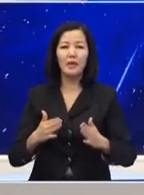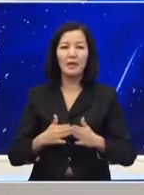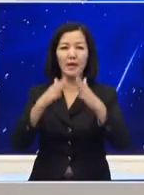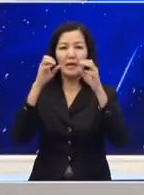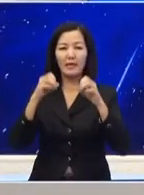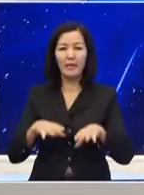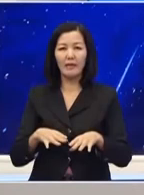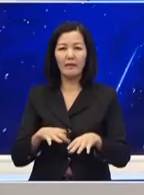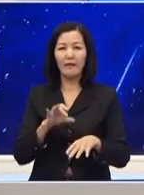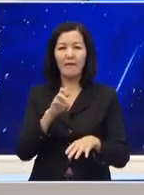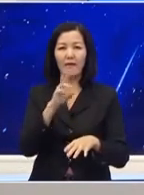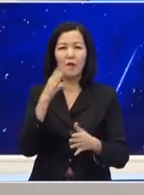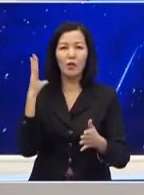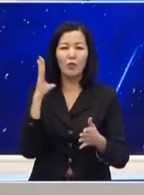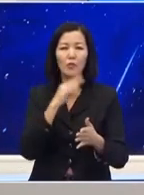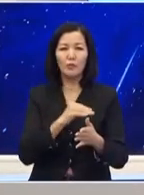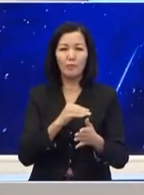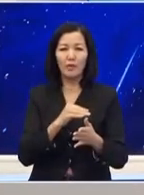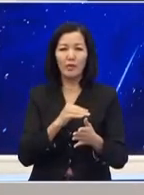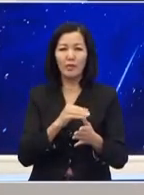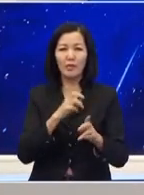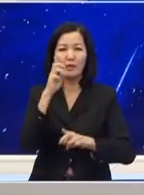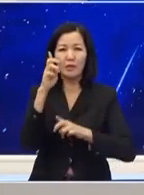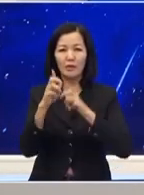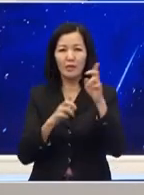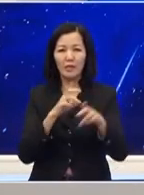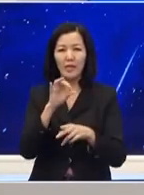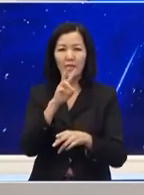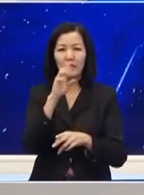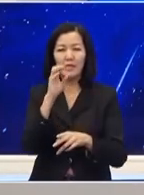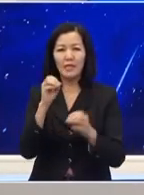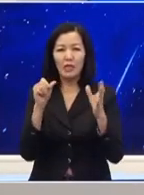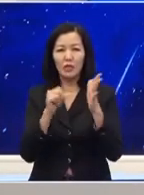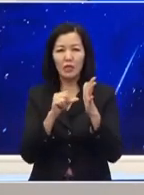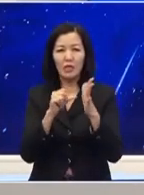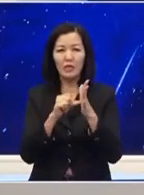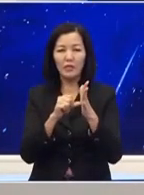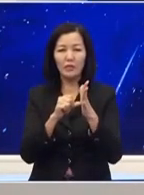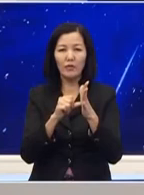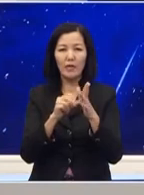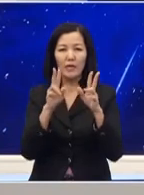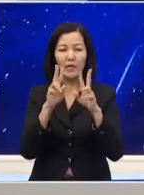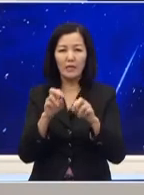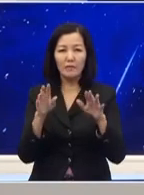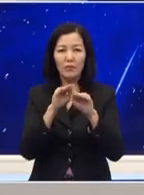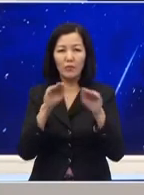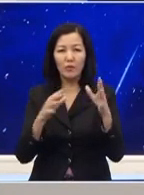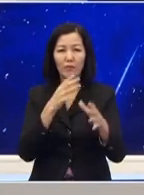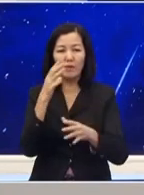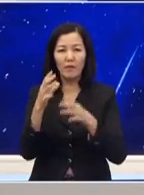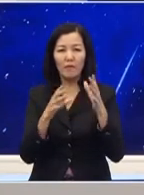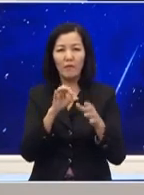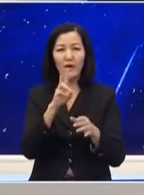Ракета Falcon 9 успешно вывела на орбиту спутник Sentinel-6. Он займется измерением уровня мирового